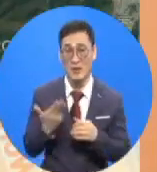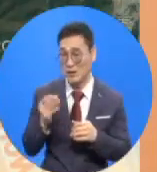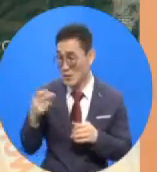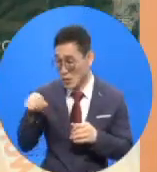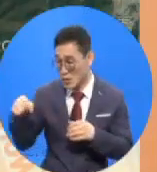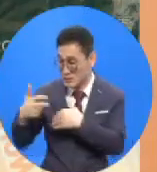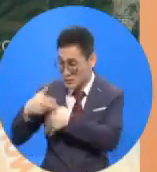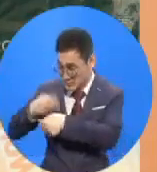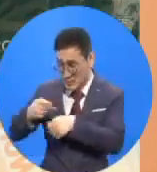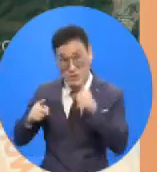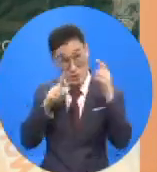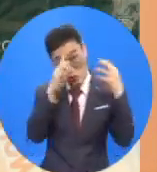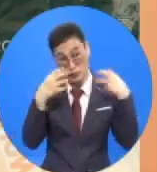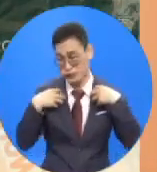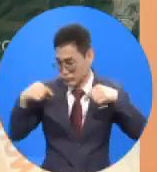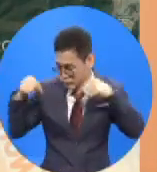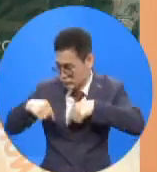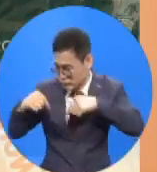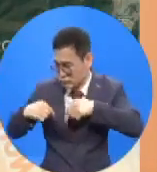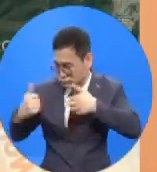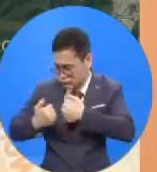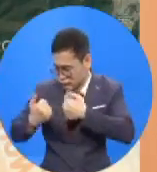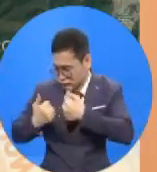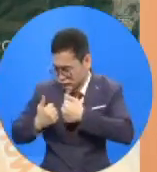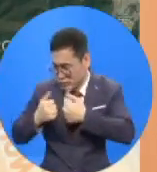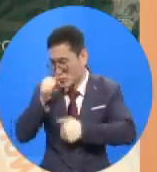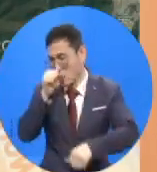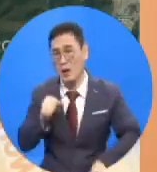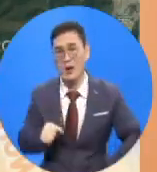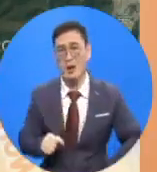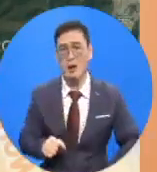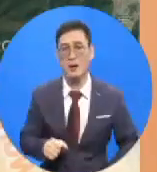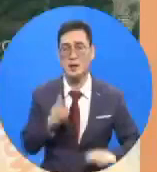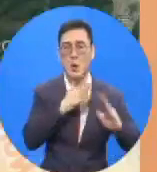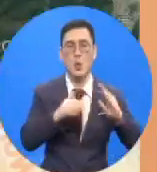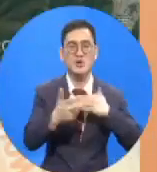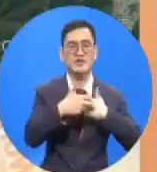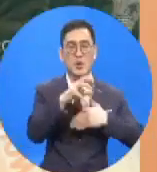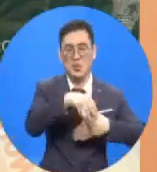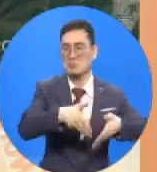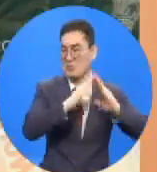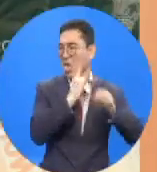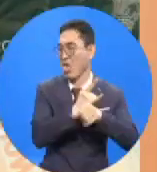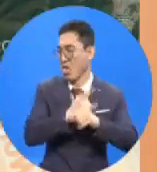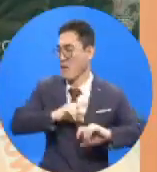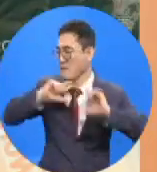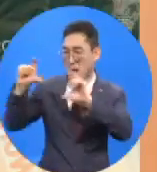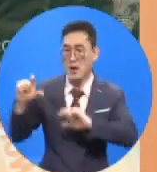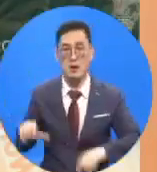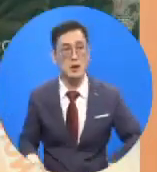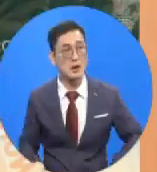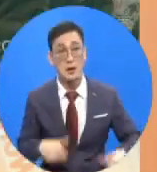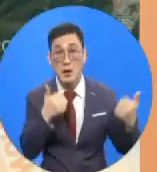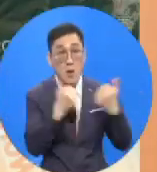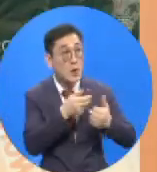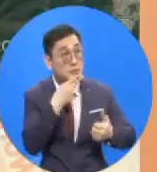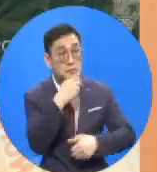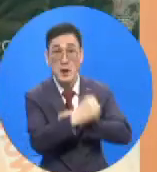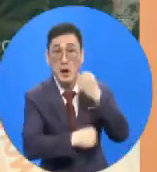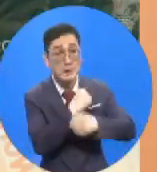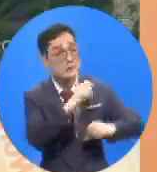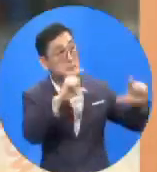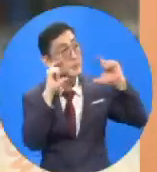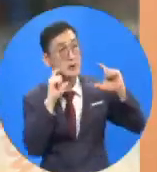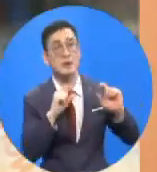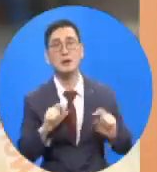마련해 쓴 모르겠는데 갑작스럽게 이렇게 지금 공부 머리 를 발표해 버리니 컬러 구매를 해서 이런 상태였고 생기를 거거든요 그렇기 때문에 지금